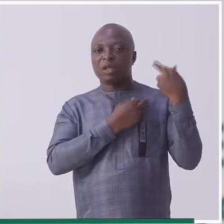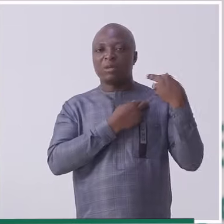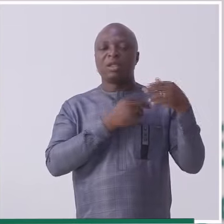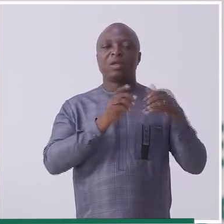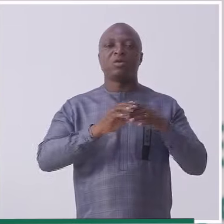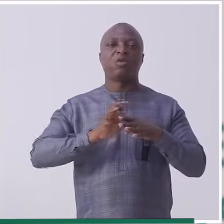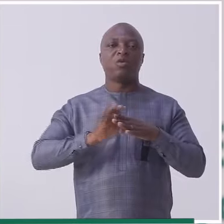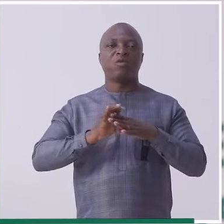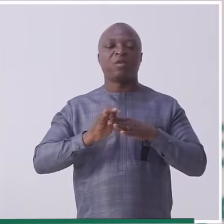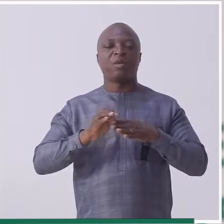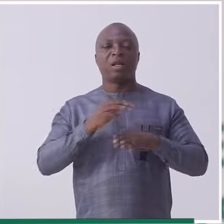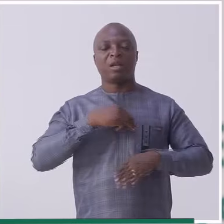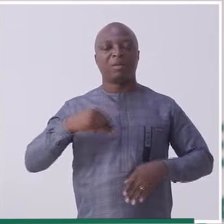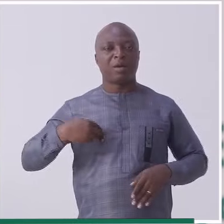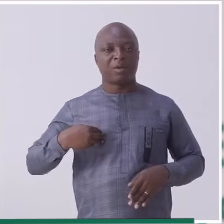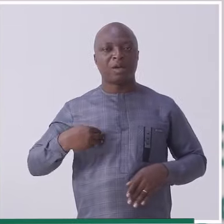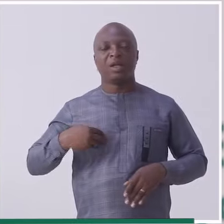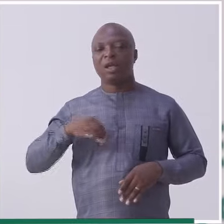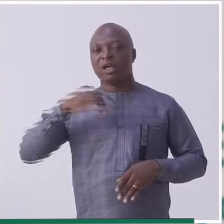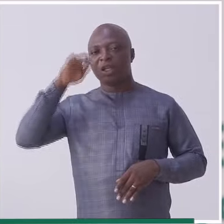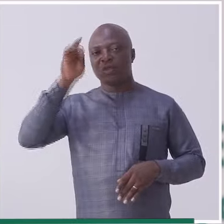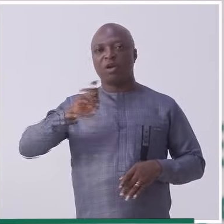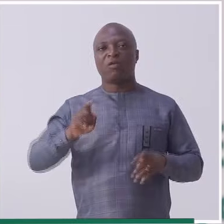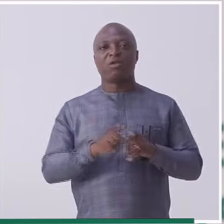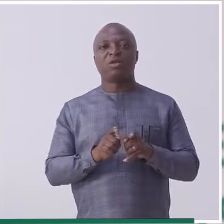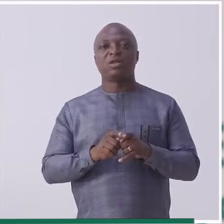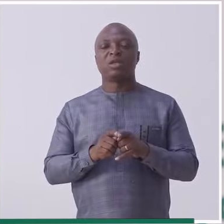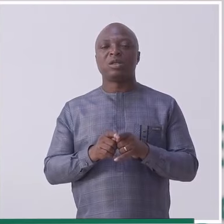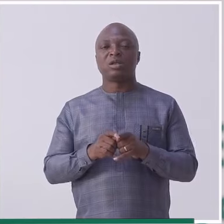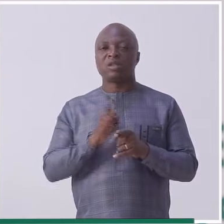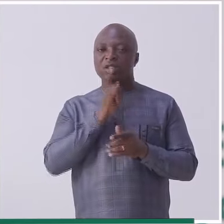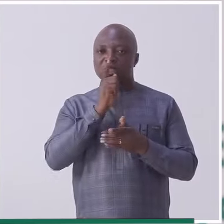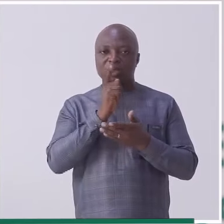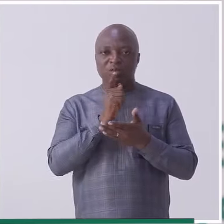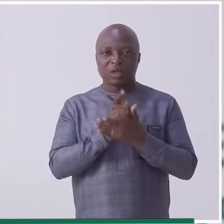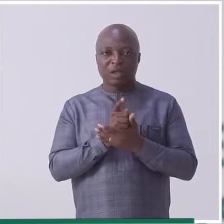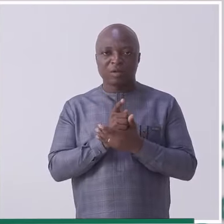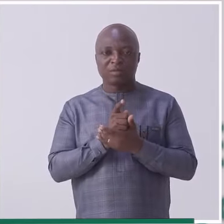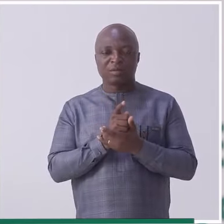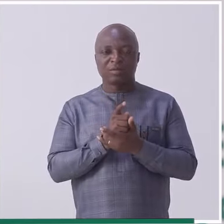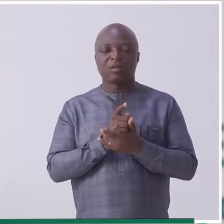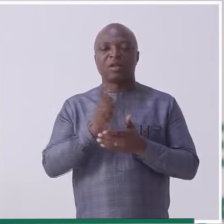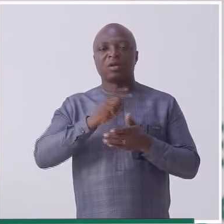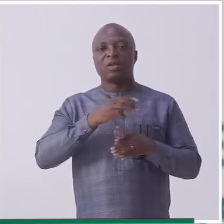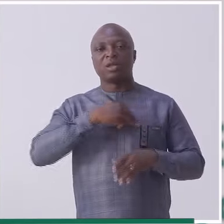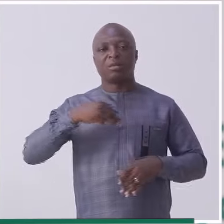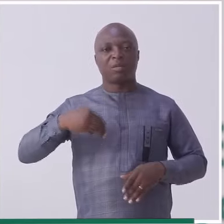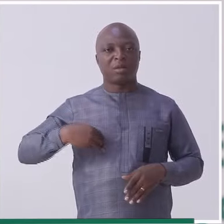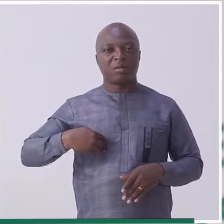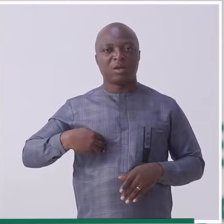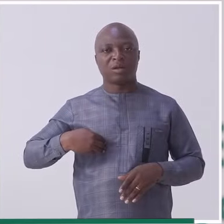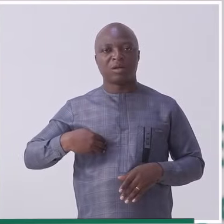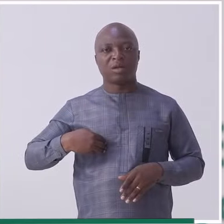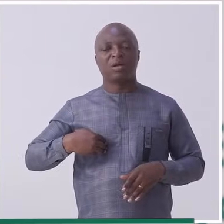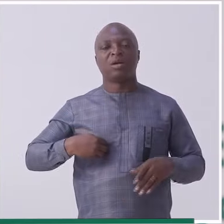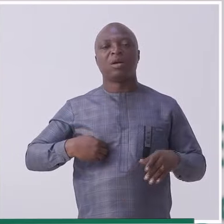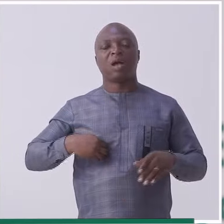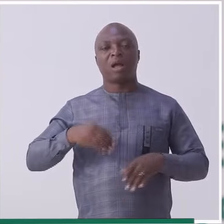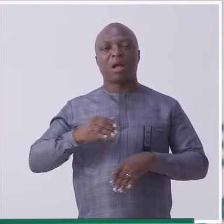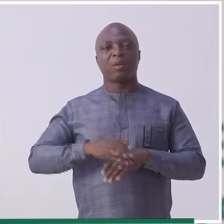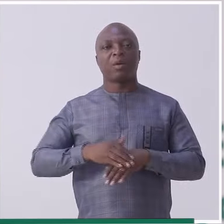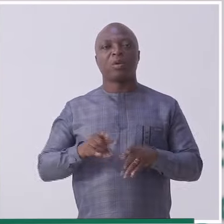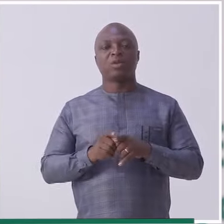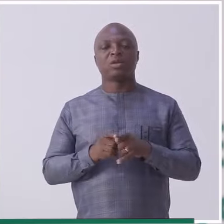de former leurs militants et qui doivent au minimum s'assurer que ces militants, chemin faisant,